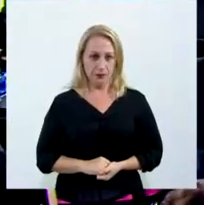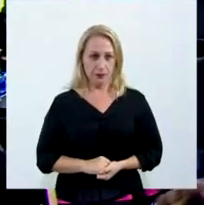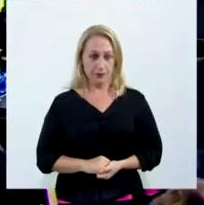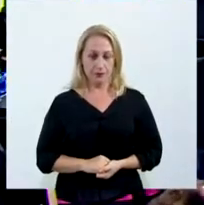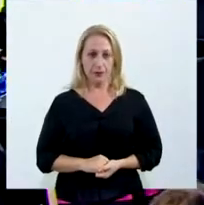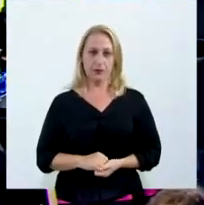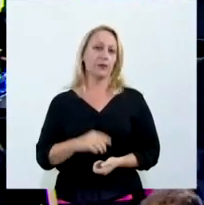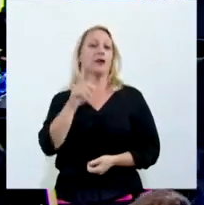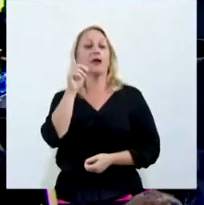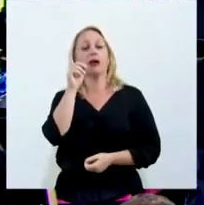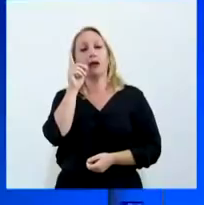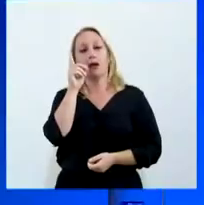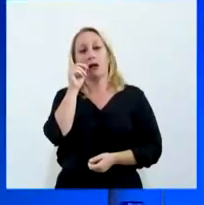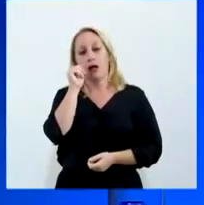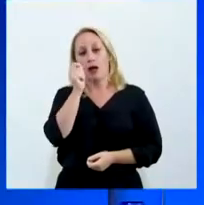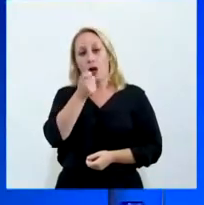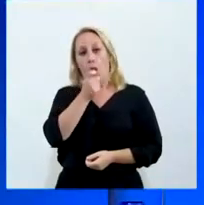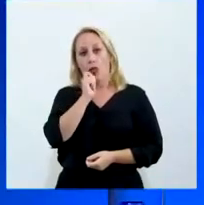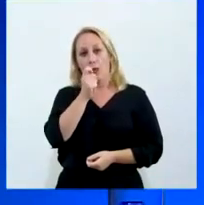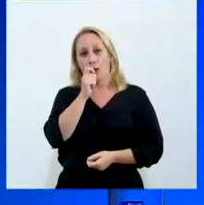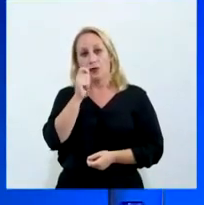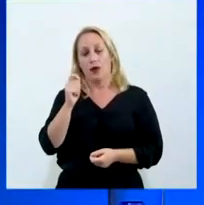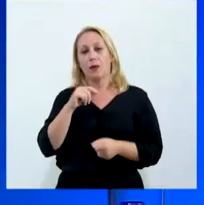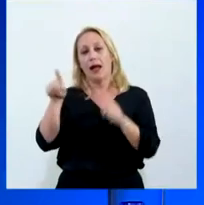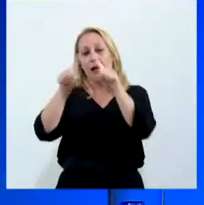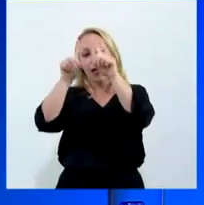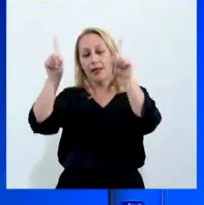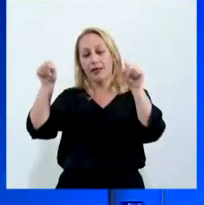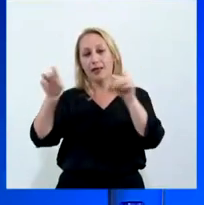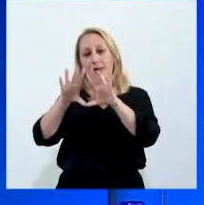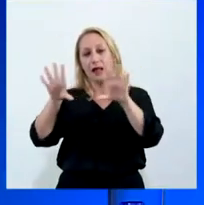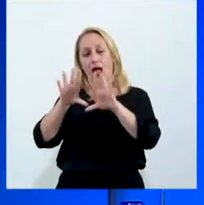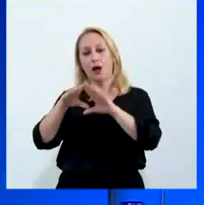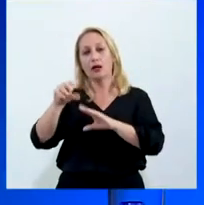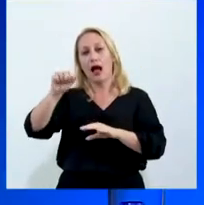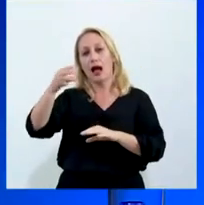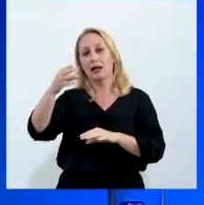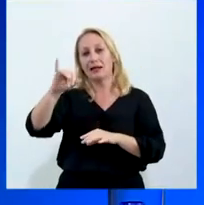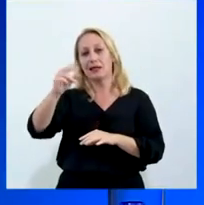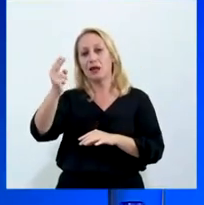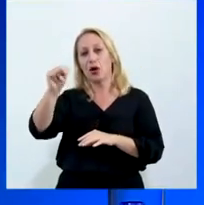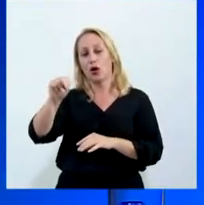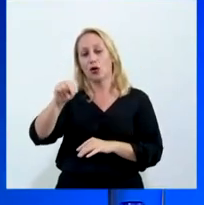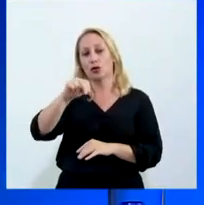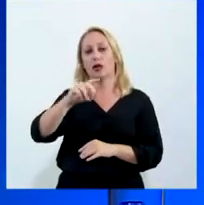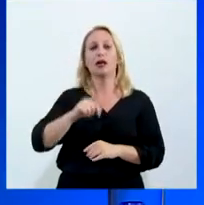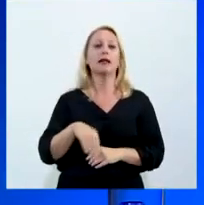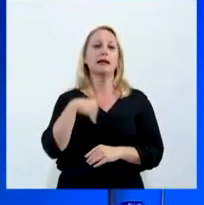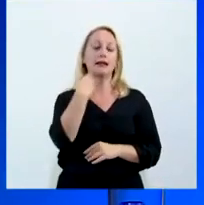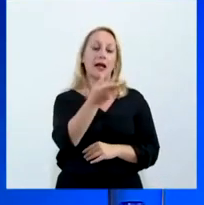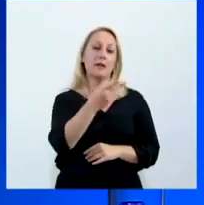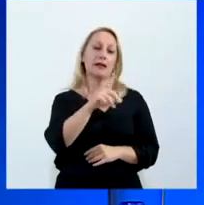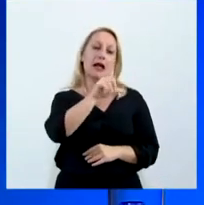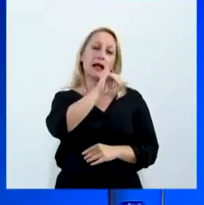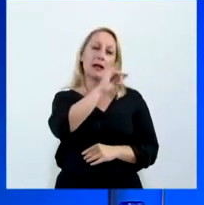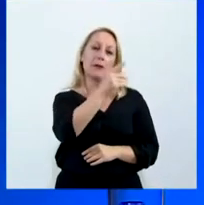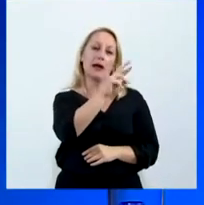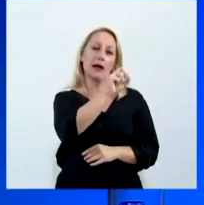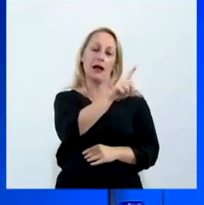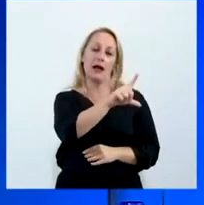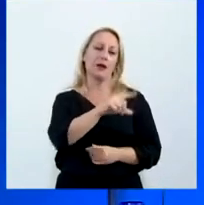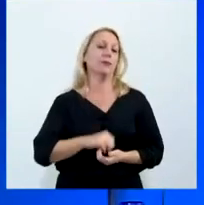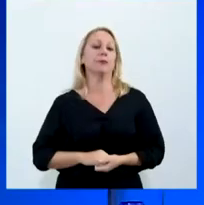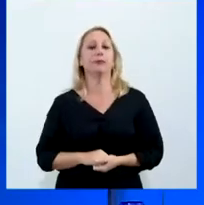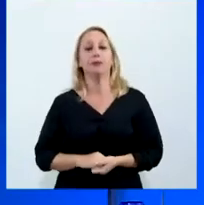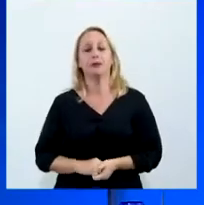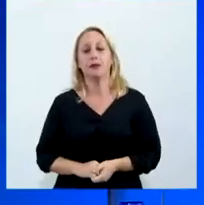Ο Δημήτρης Κρικέλλας από την τηλεόραση του Action 24 και να ετοιμάζει τον Νικόλα Σταμπακόπουλος από το liberal.gr. Ναι,